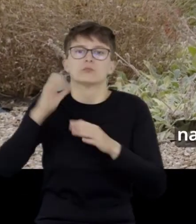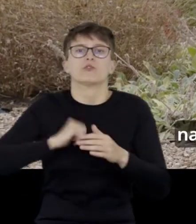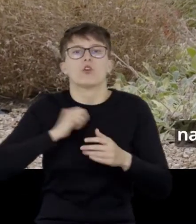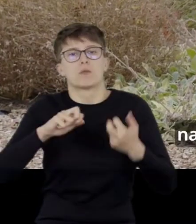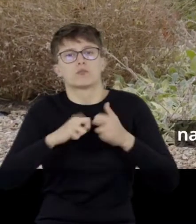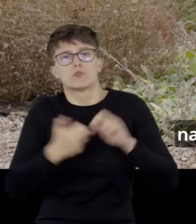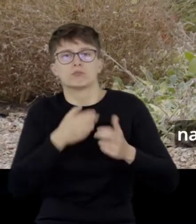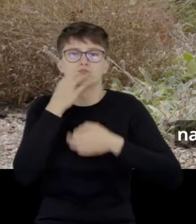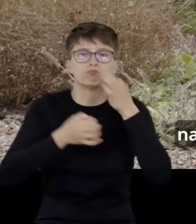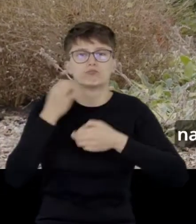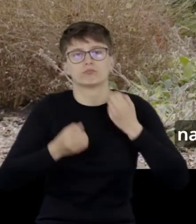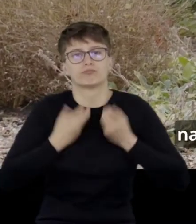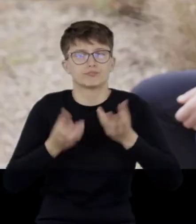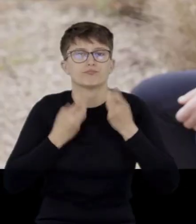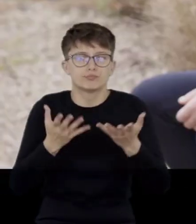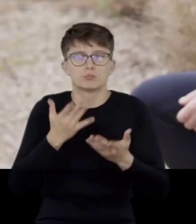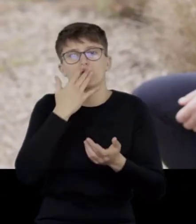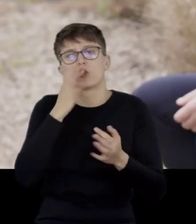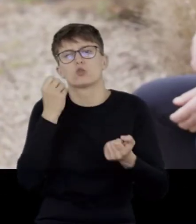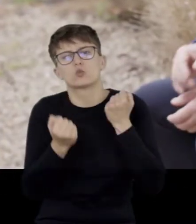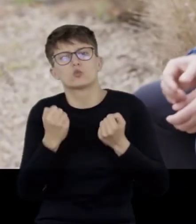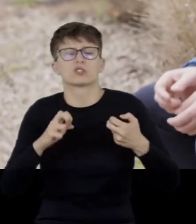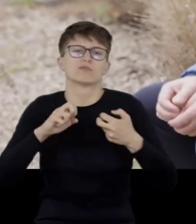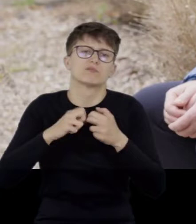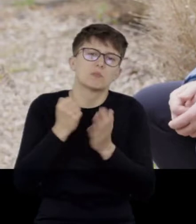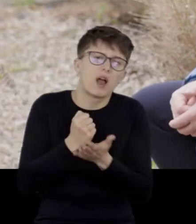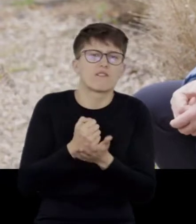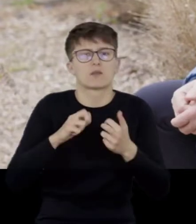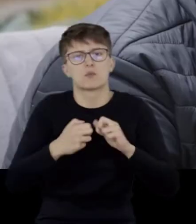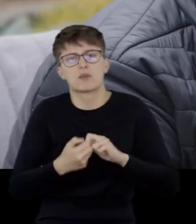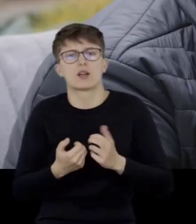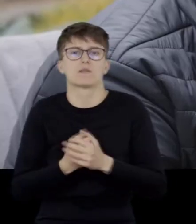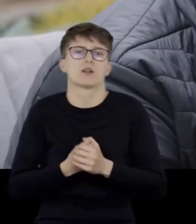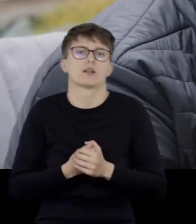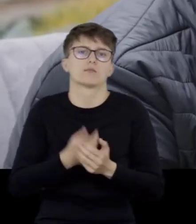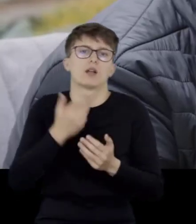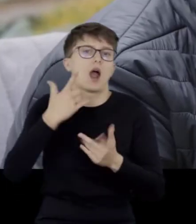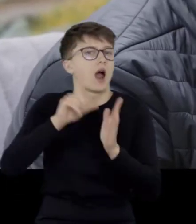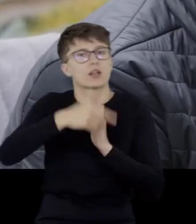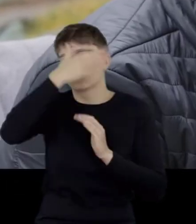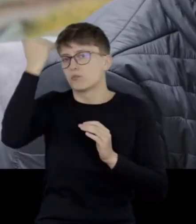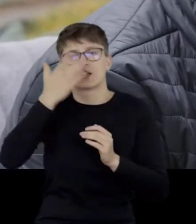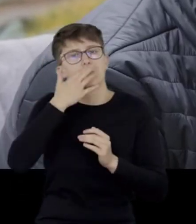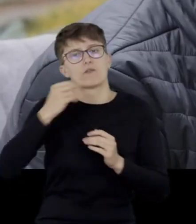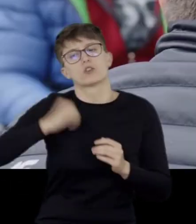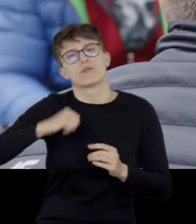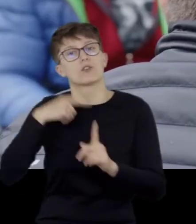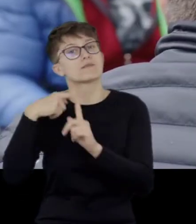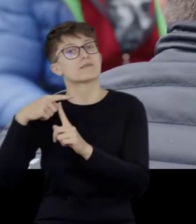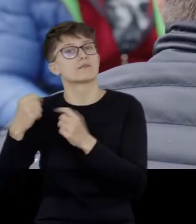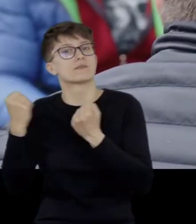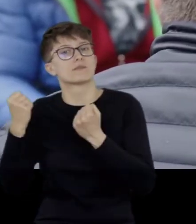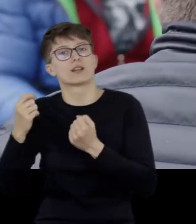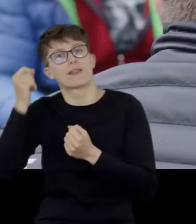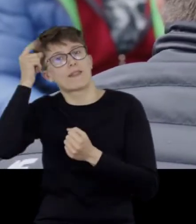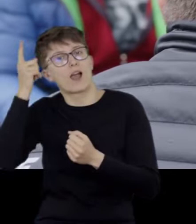łatwo wskazywali swoje problemy, mówili o swoich trudnych sprawach, nie umieli mówić o swoich mocnych stronach,